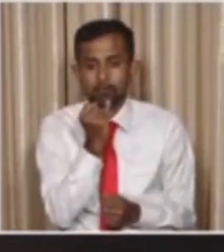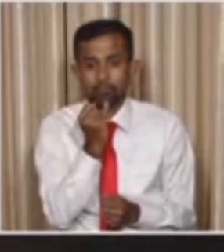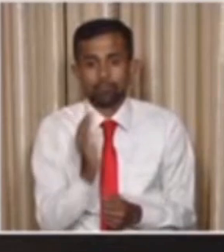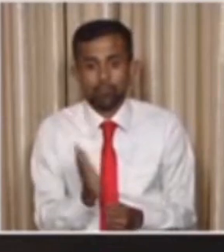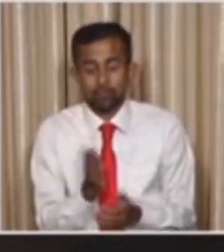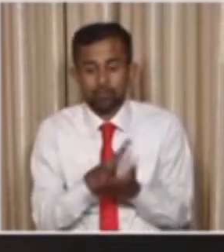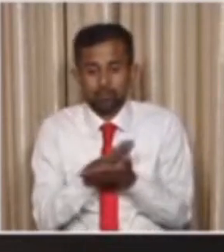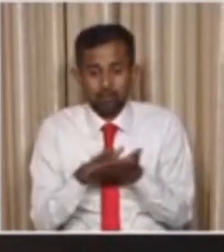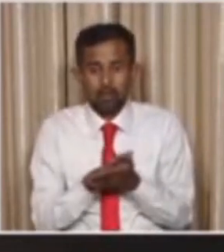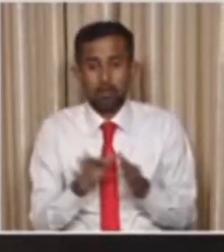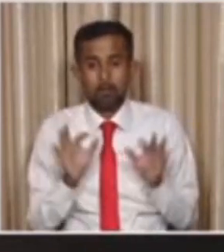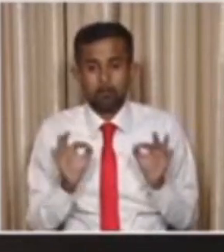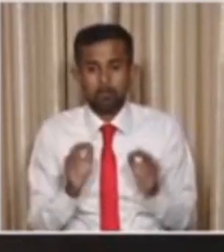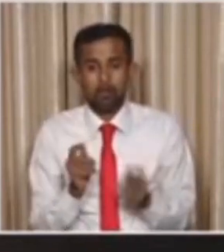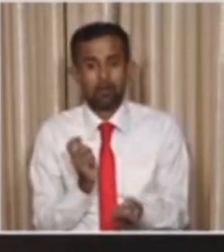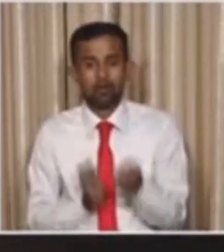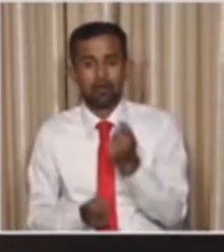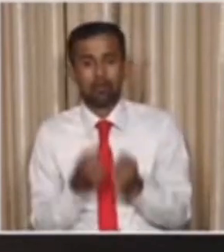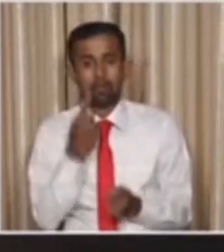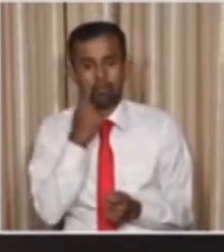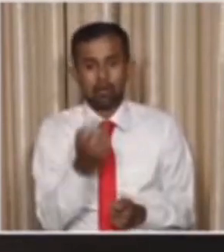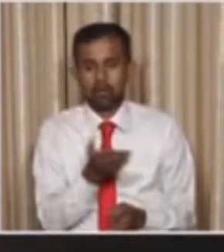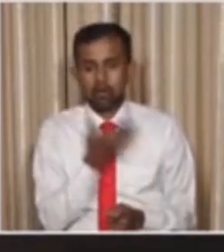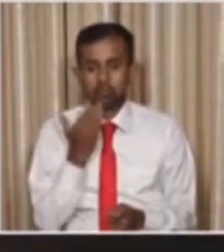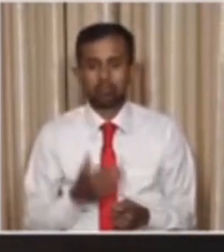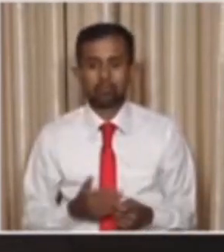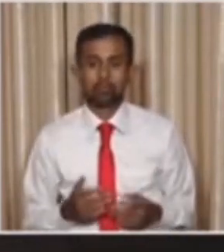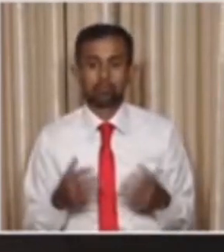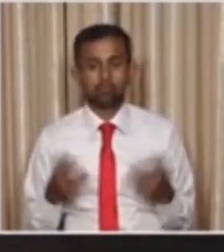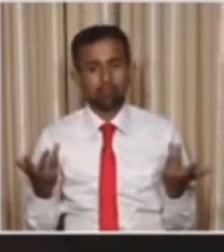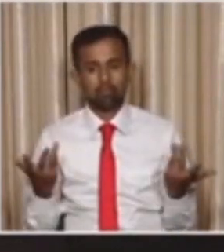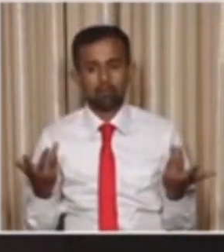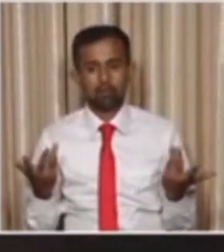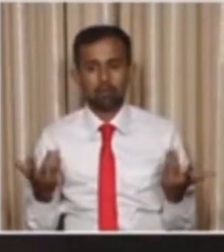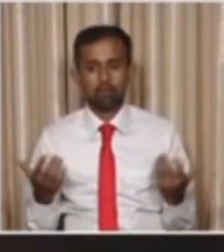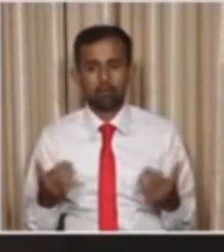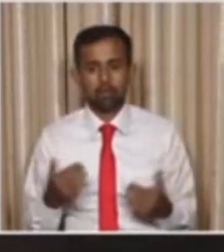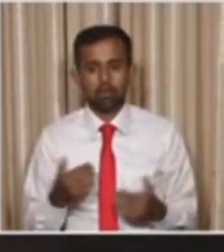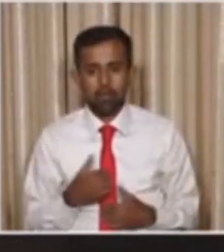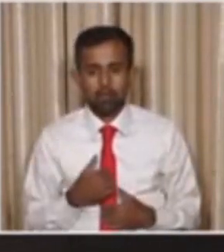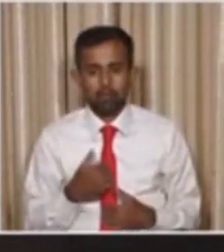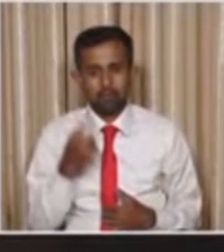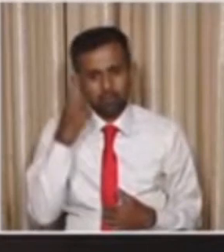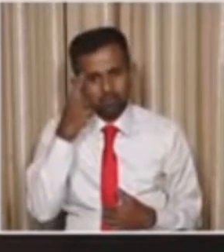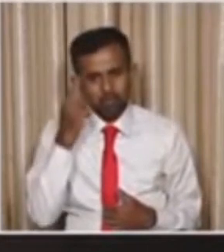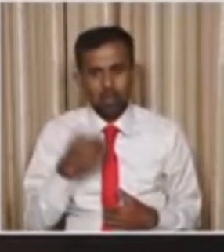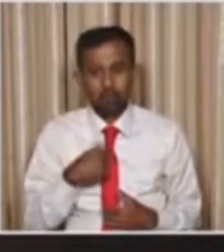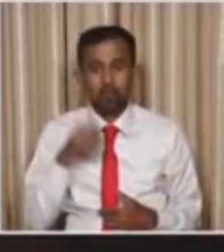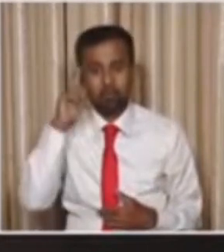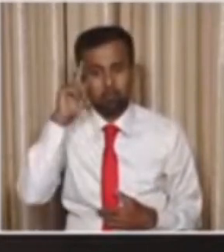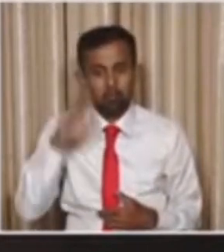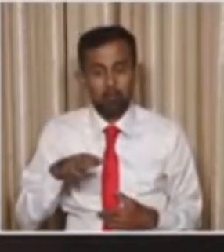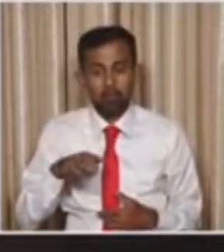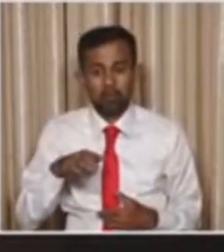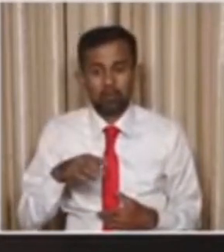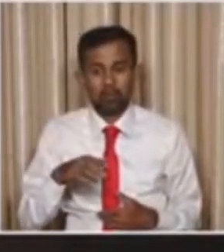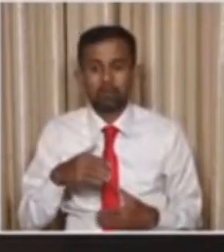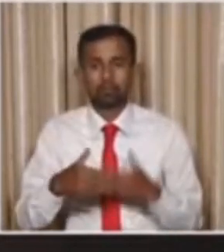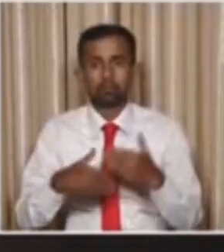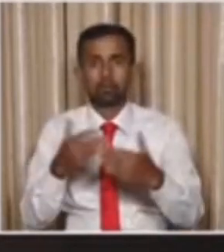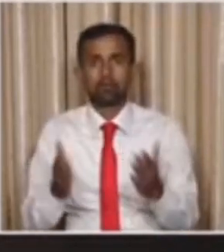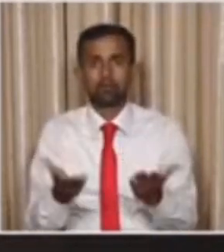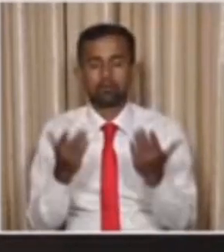hariyata palane karana cricket ekak dakinna puluwam wei naththam wenne api hitana garumanta vinadi ekak thibena wada wedi ha meka aragena yana e